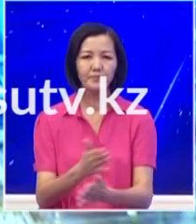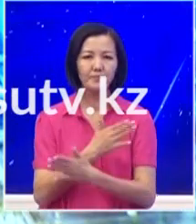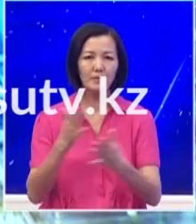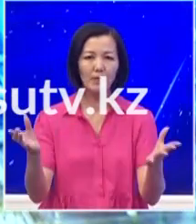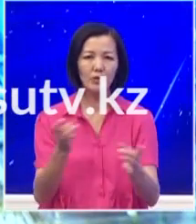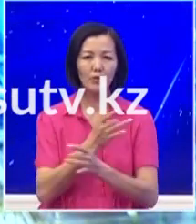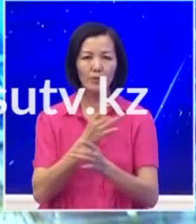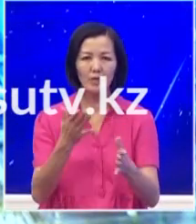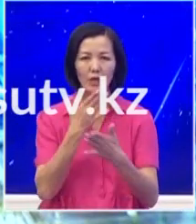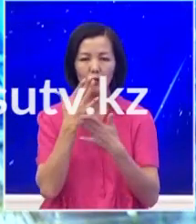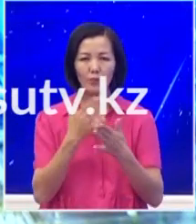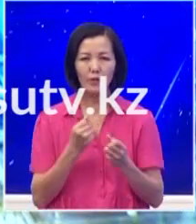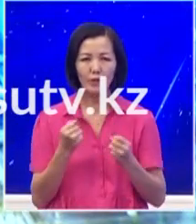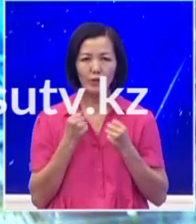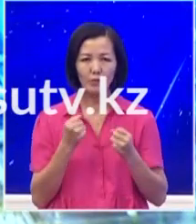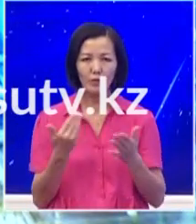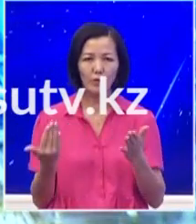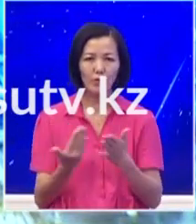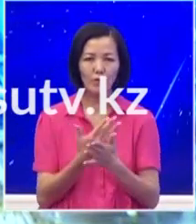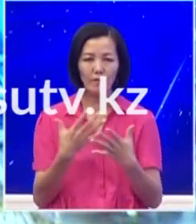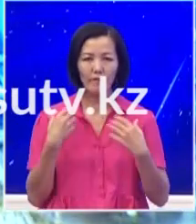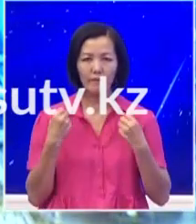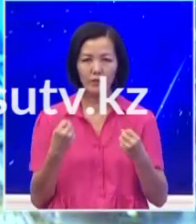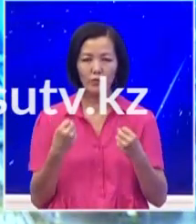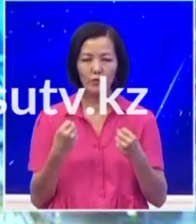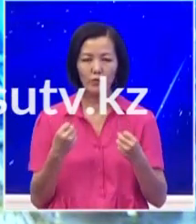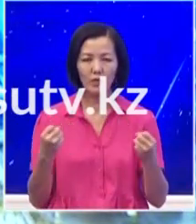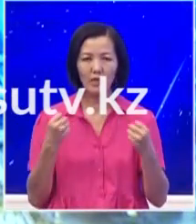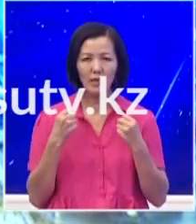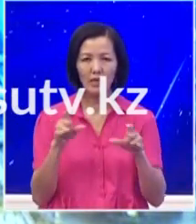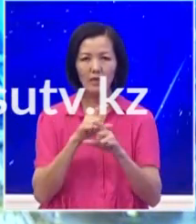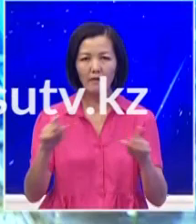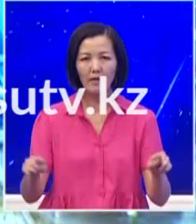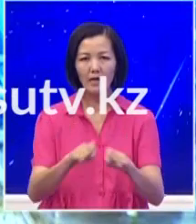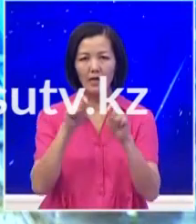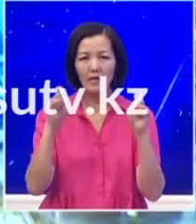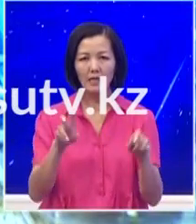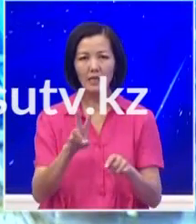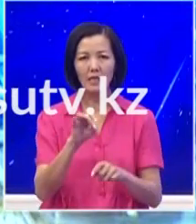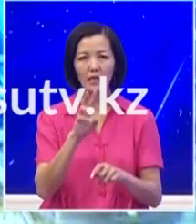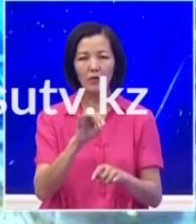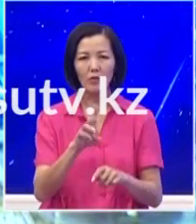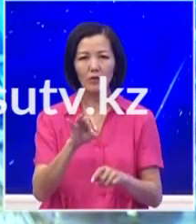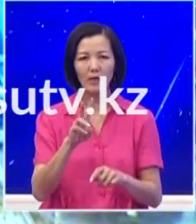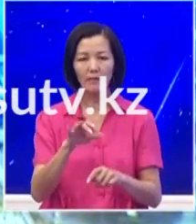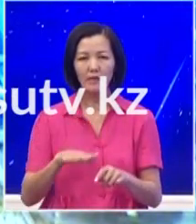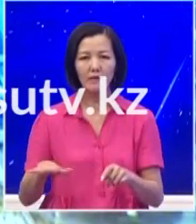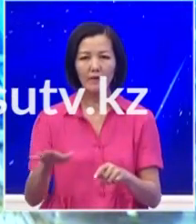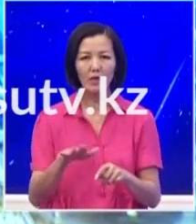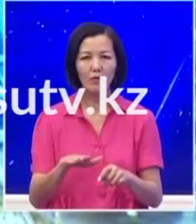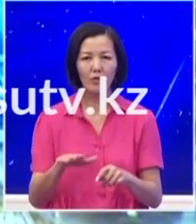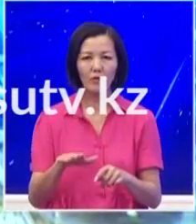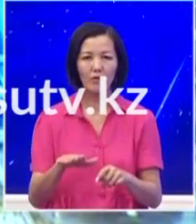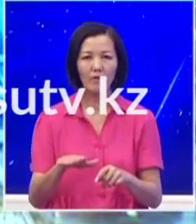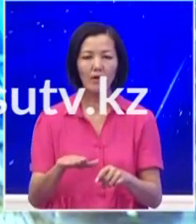Большой праздник для любителей спорта. Новый физкультурно-оздоровительный комплекс распахнул свои двери в селе Нарынкол Райымбекского района.